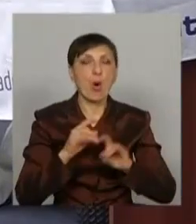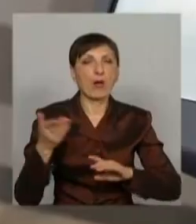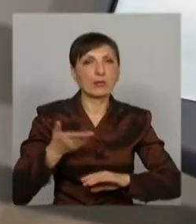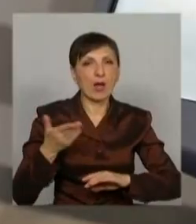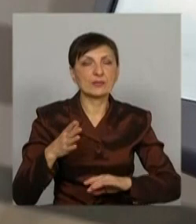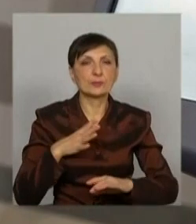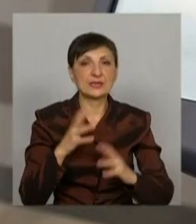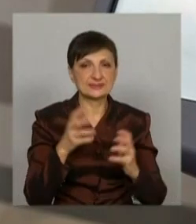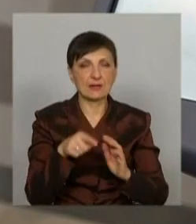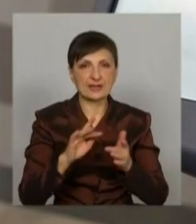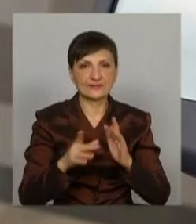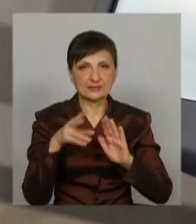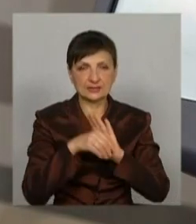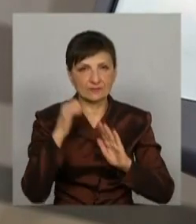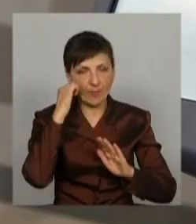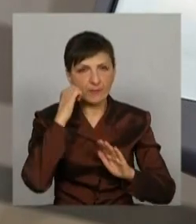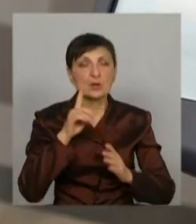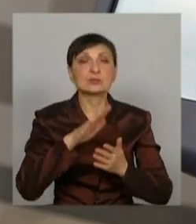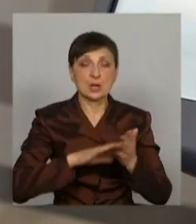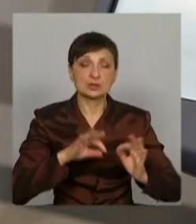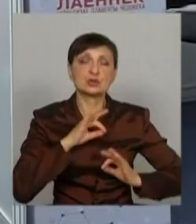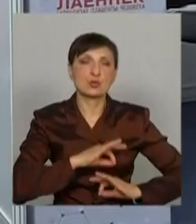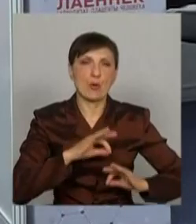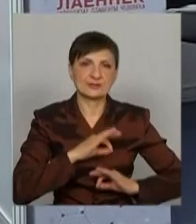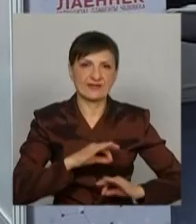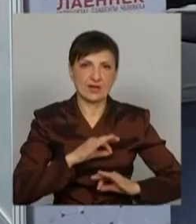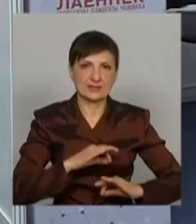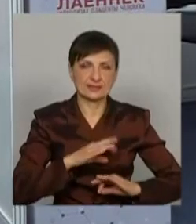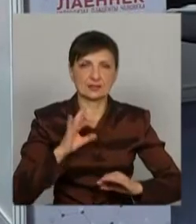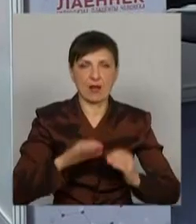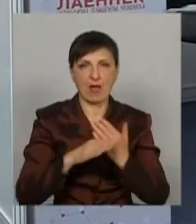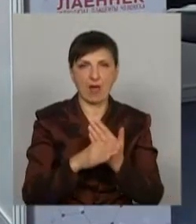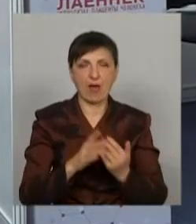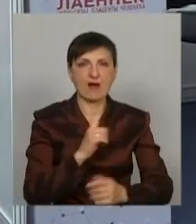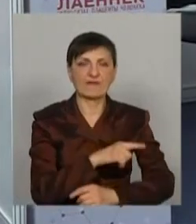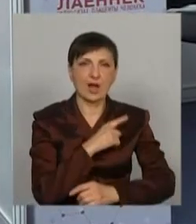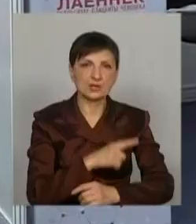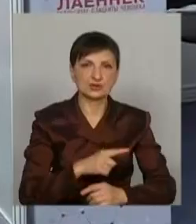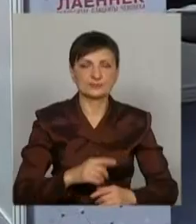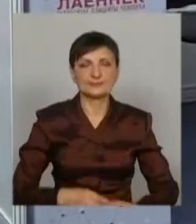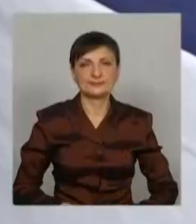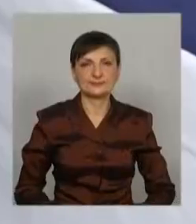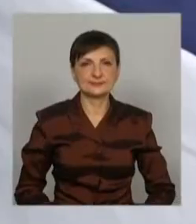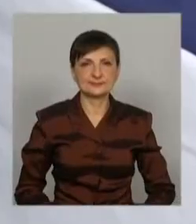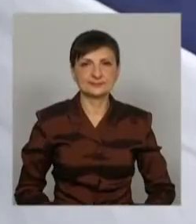сохранены для дальнейшего использования в качестве методических пособий для или справочников